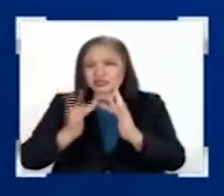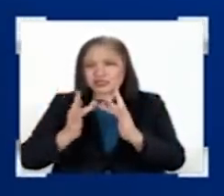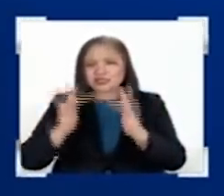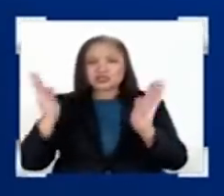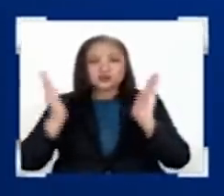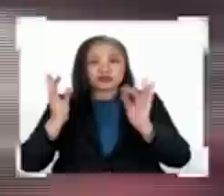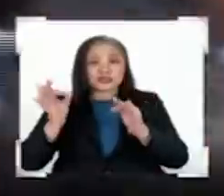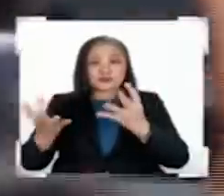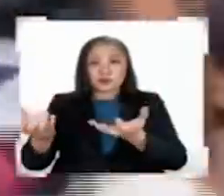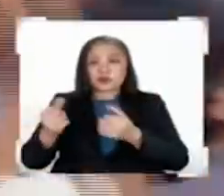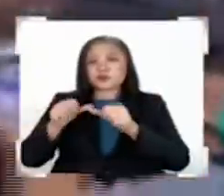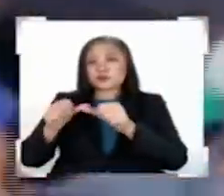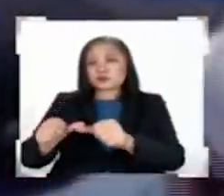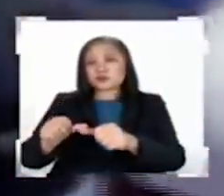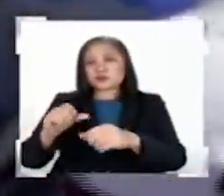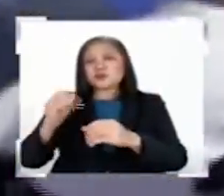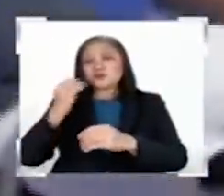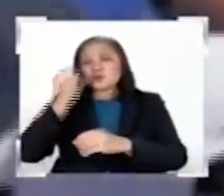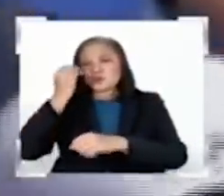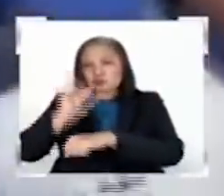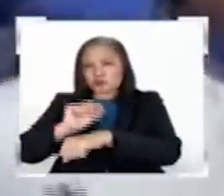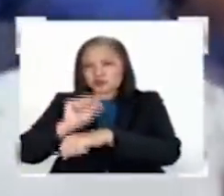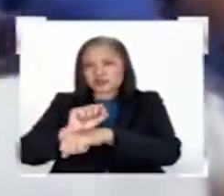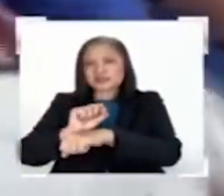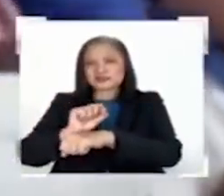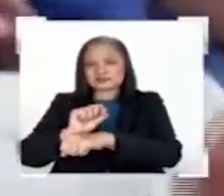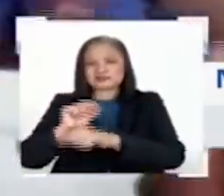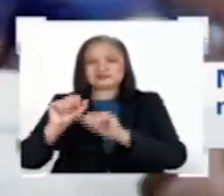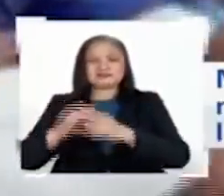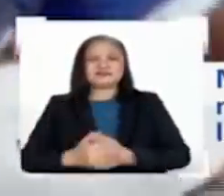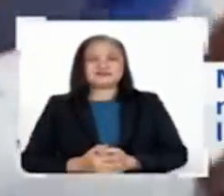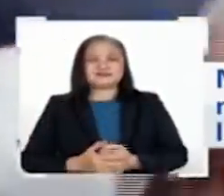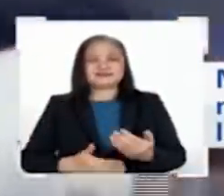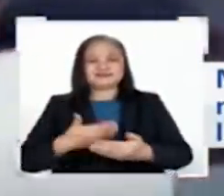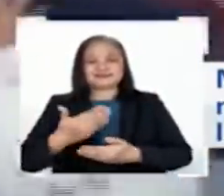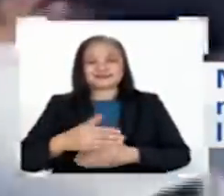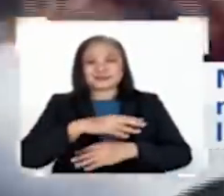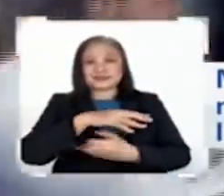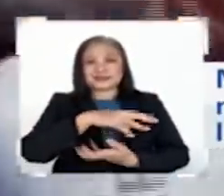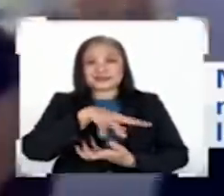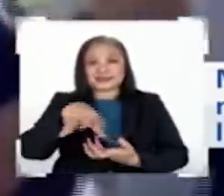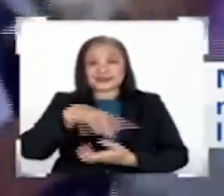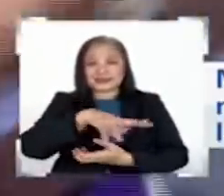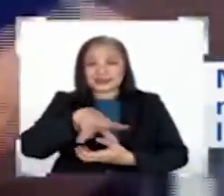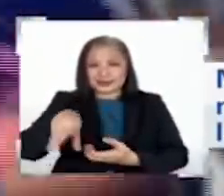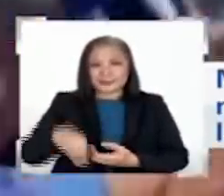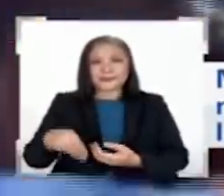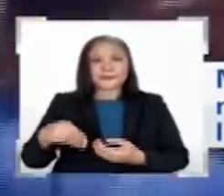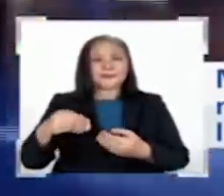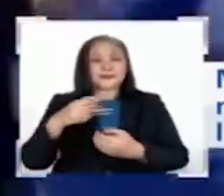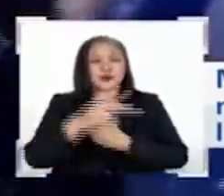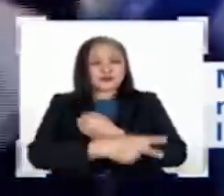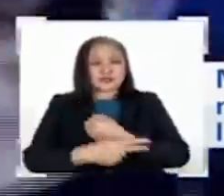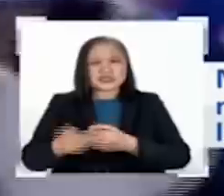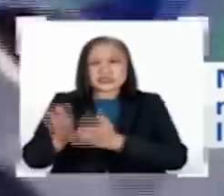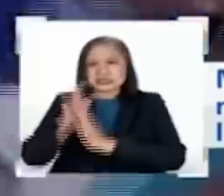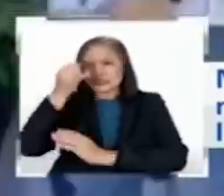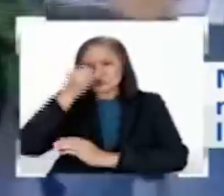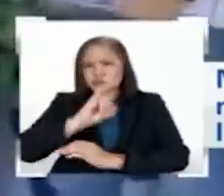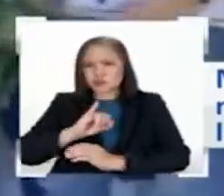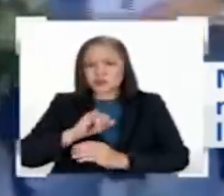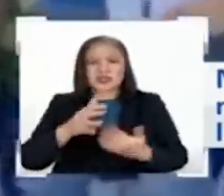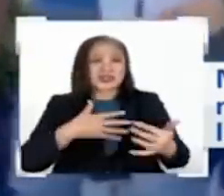setup. Suporta ng mga taga-Cagayan Province ang hiningi ni Manila Mayor Isko Moreno kahit alam niyang baluarte raw ito ng mga